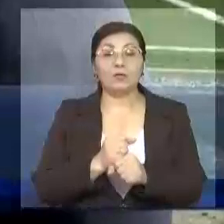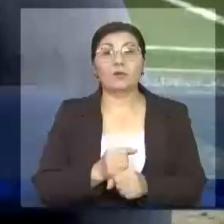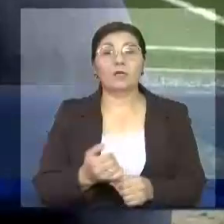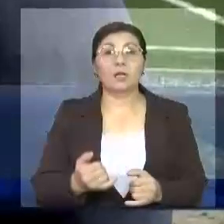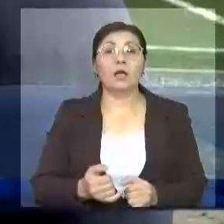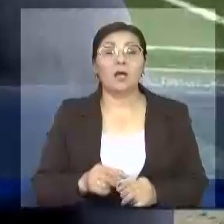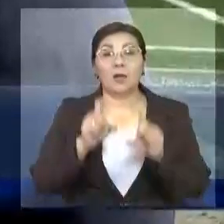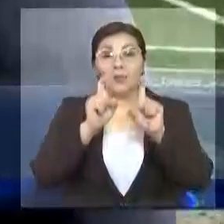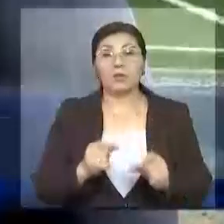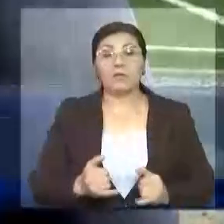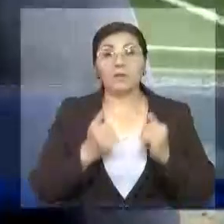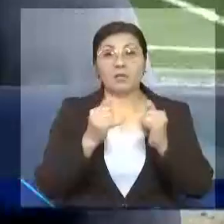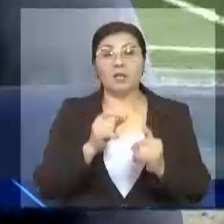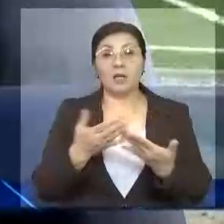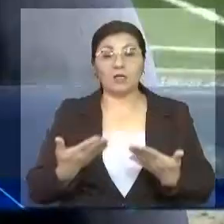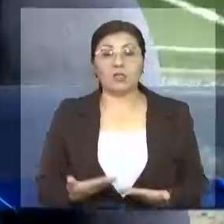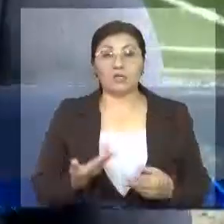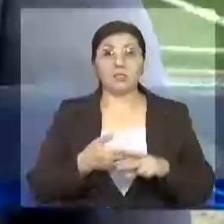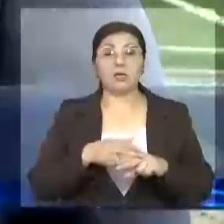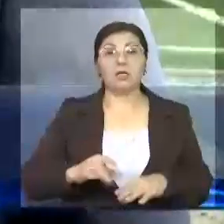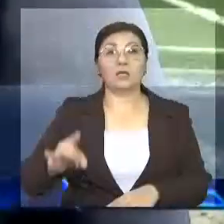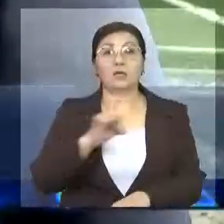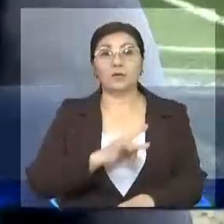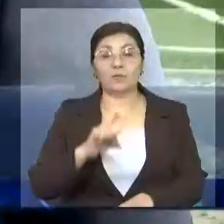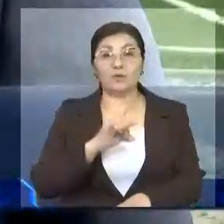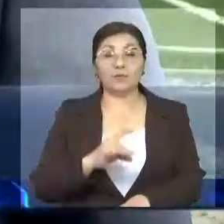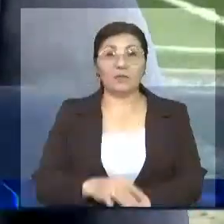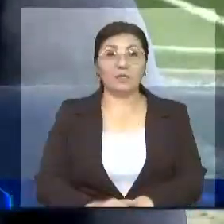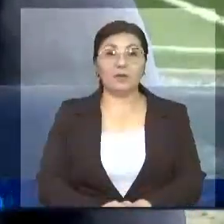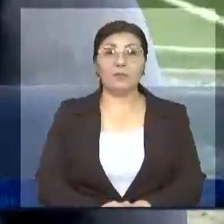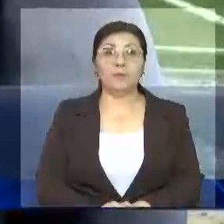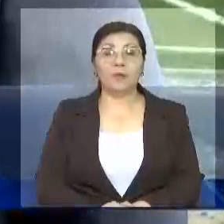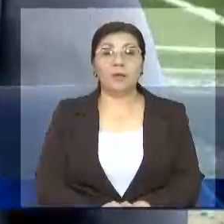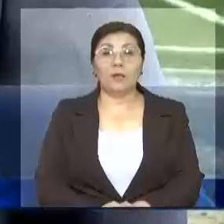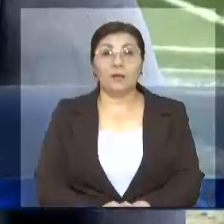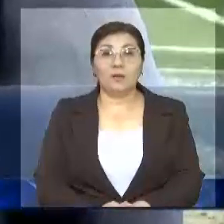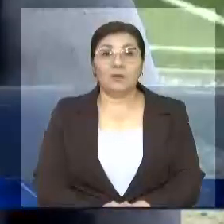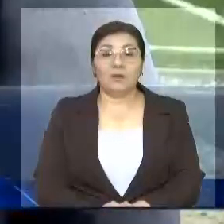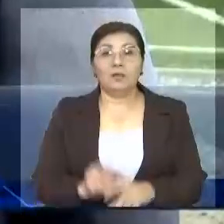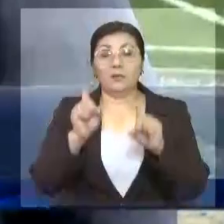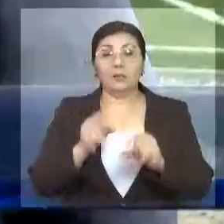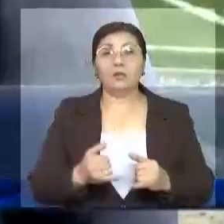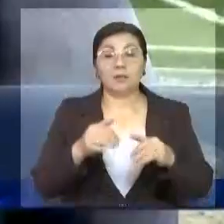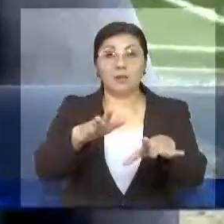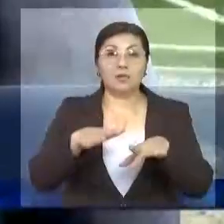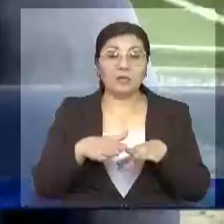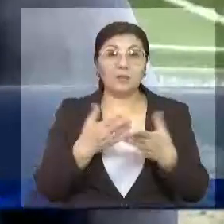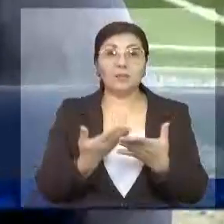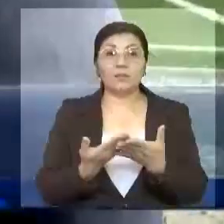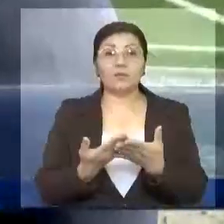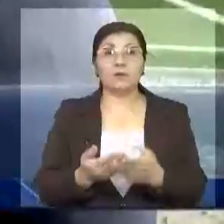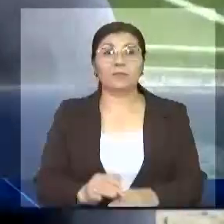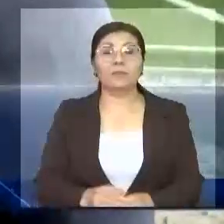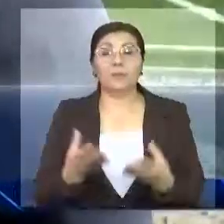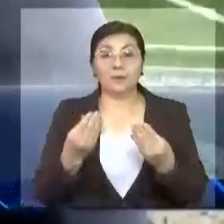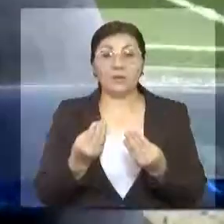данного района трибуны для зрителей во время спортивных мероприятий теннисные столы будут устанавливаться